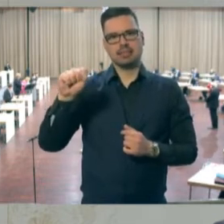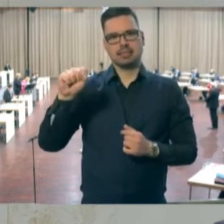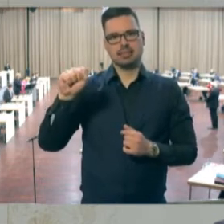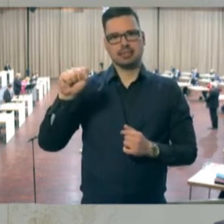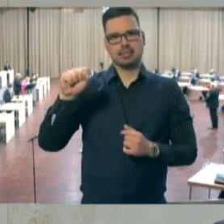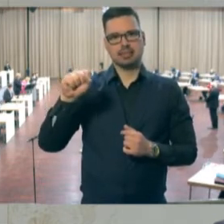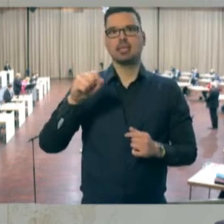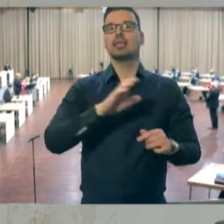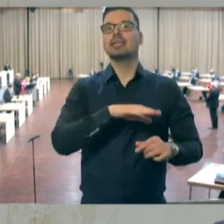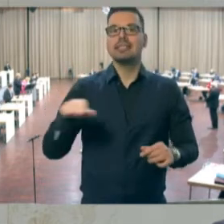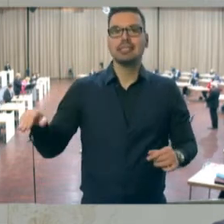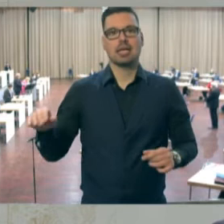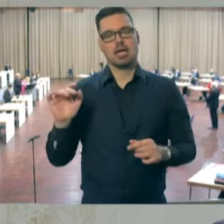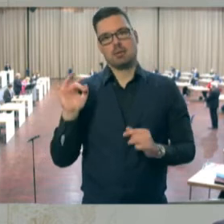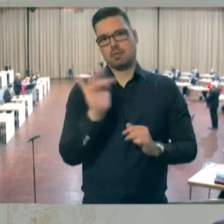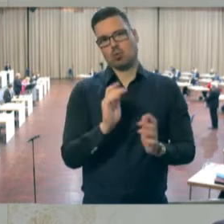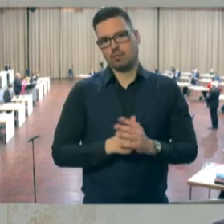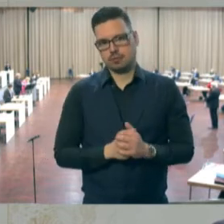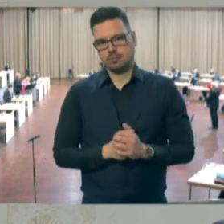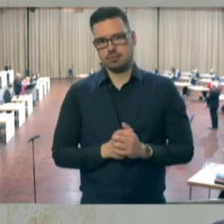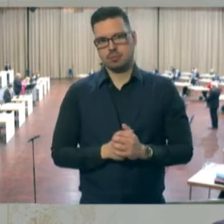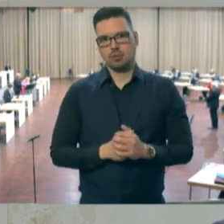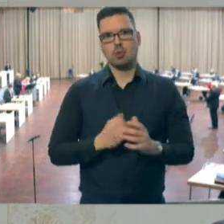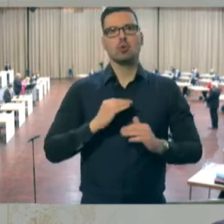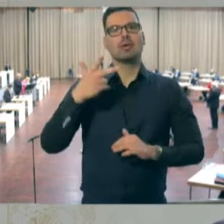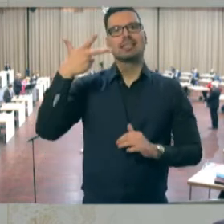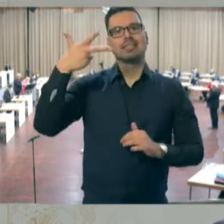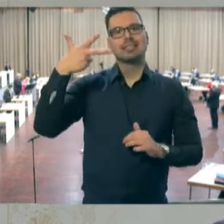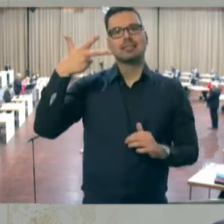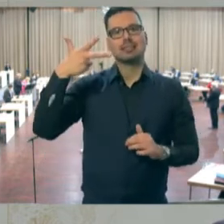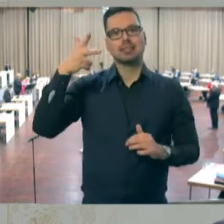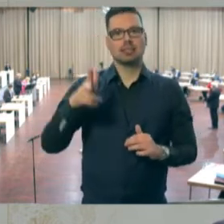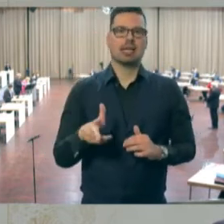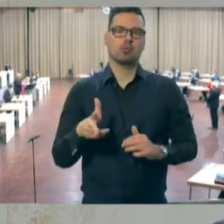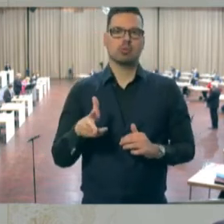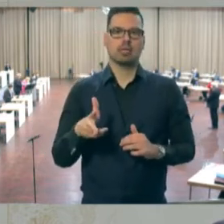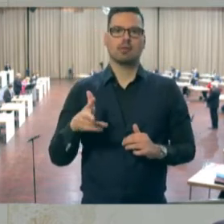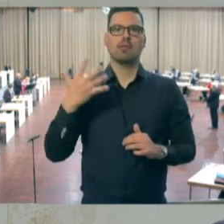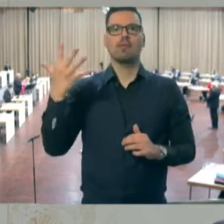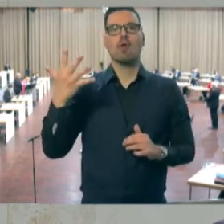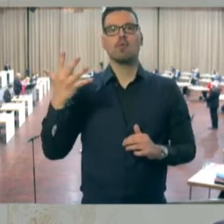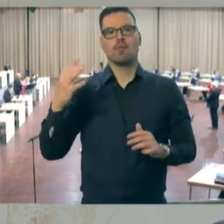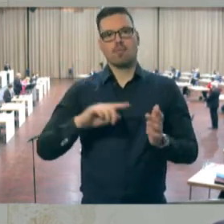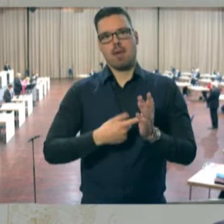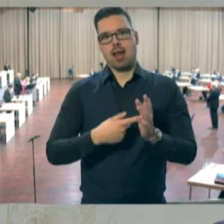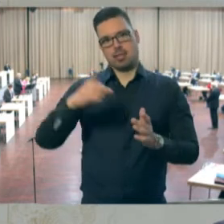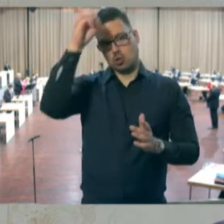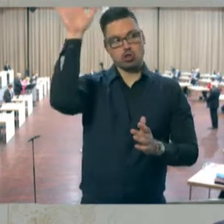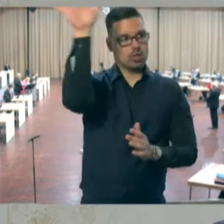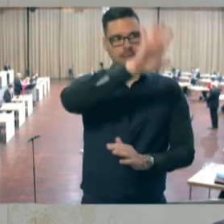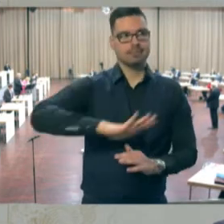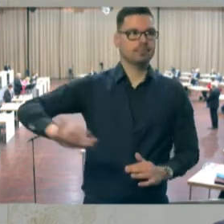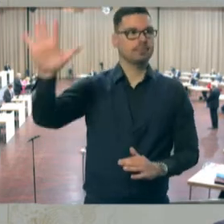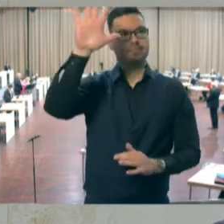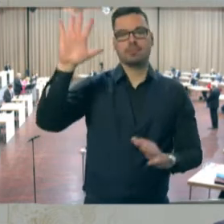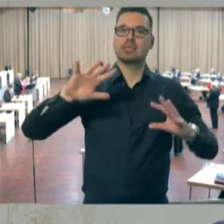allem Kinder betrifft. Mittlerweile 305 Mal in Deutschland registriert. Fast 10%